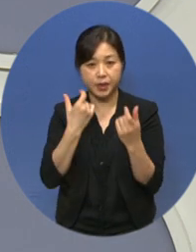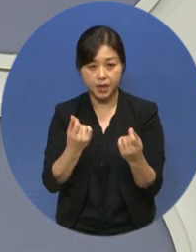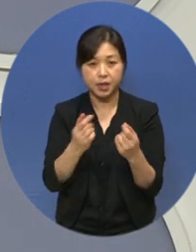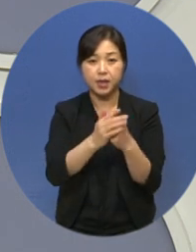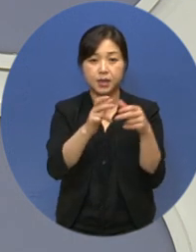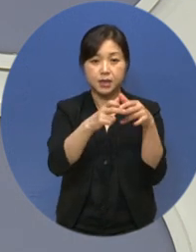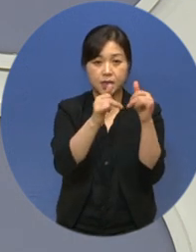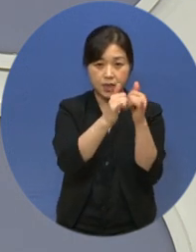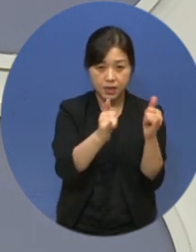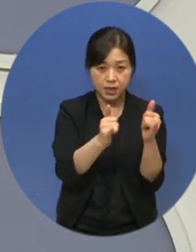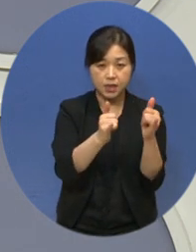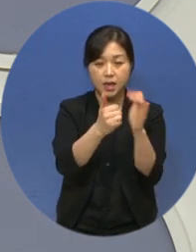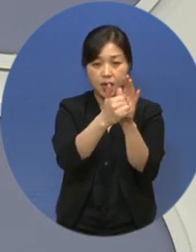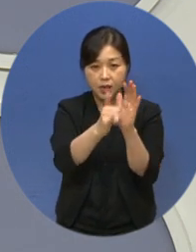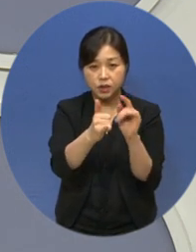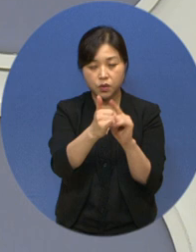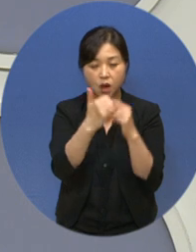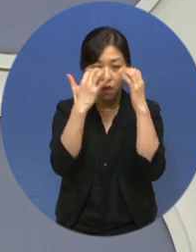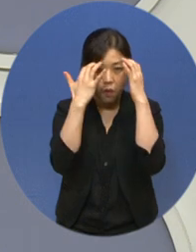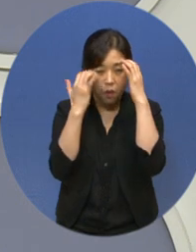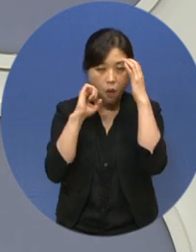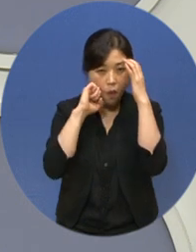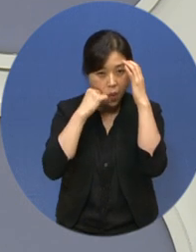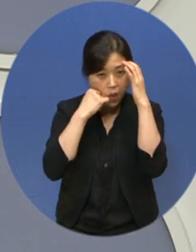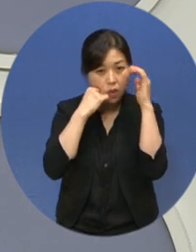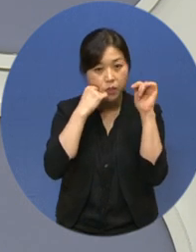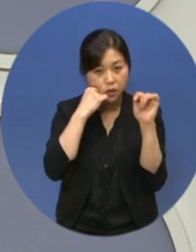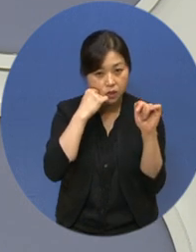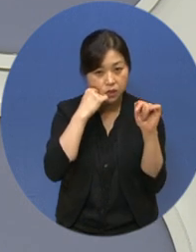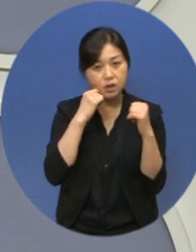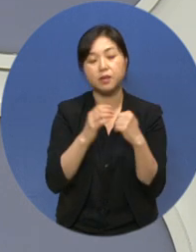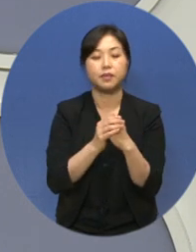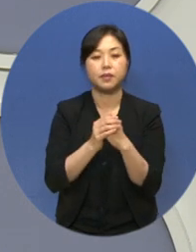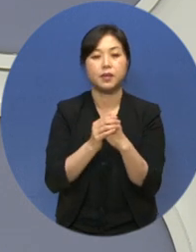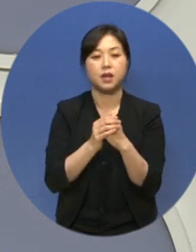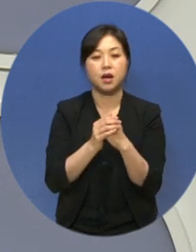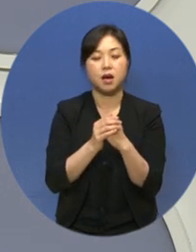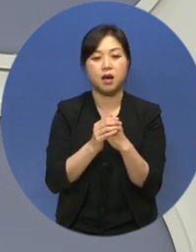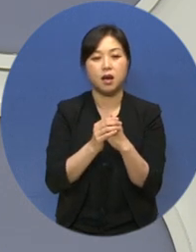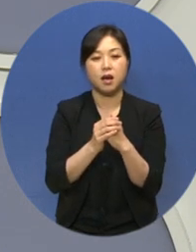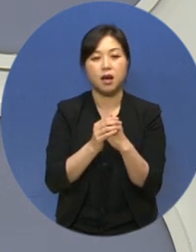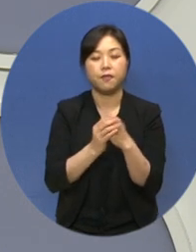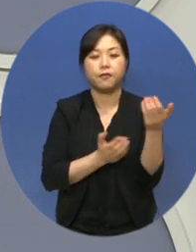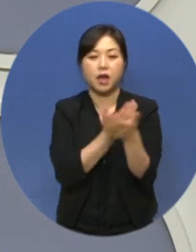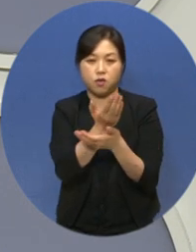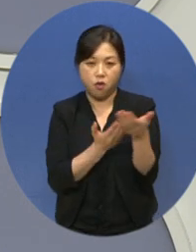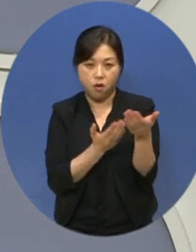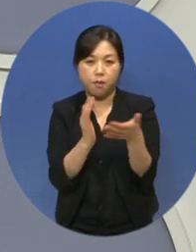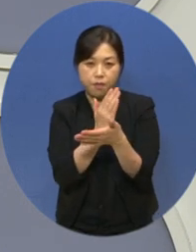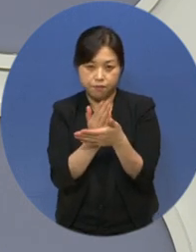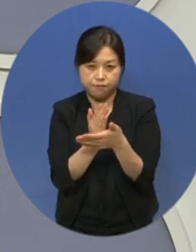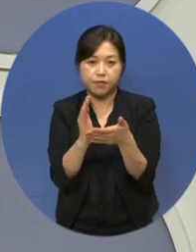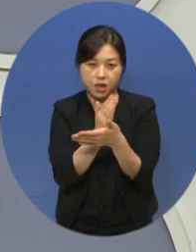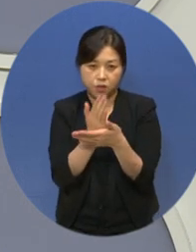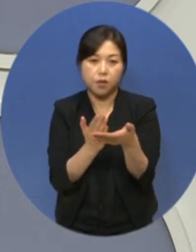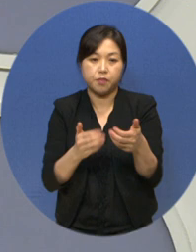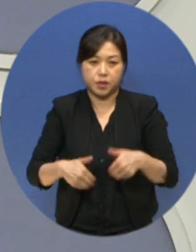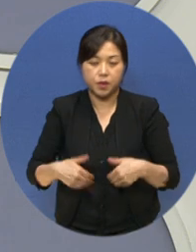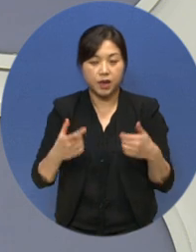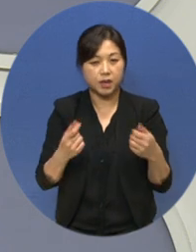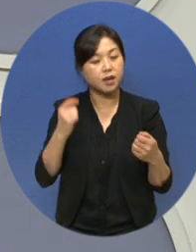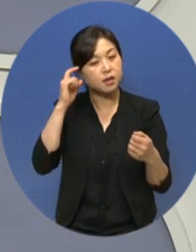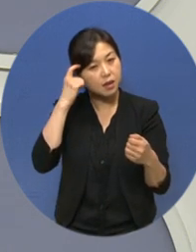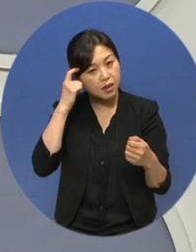장애 가족들이 얻는 아픔과 어려움을 함께 나눠야 된다는 생각 때문에 예 장애인 복지에 대해서도 아주 적극적으로